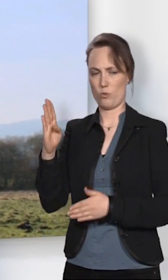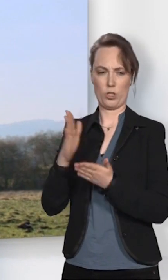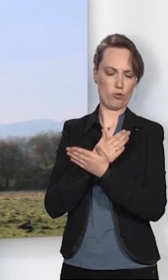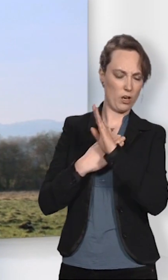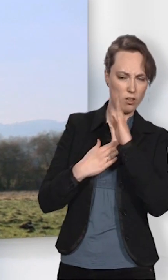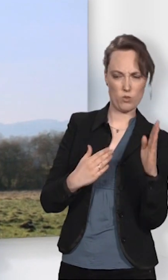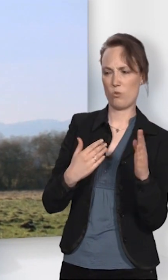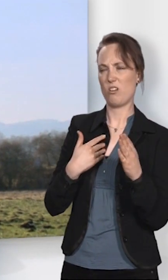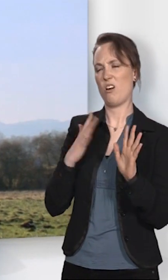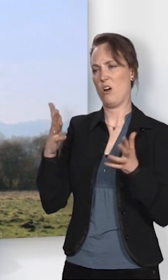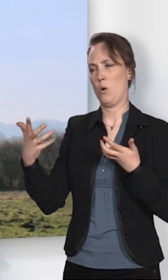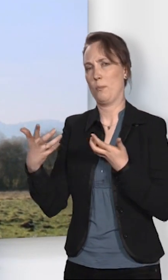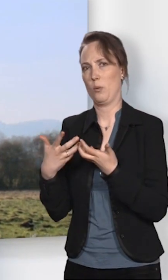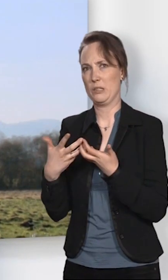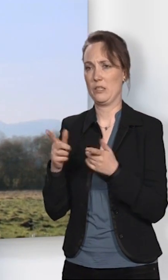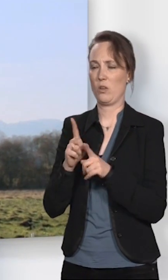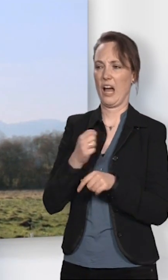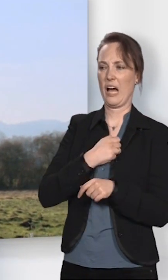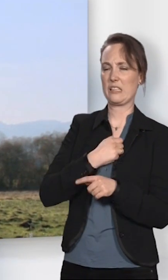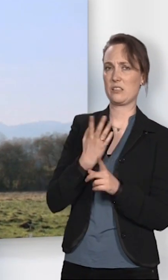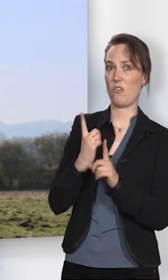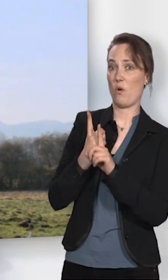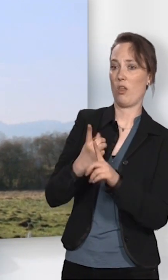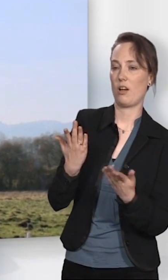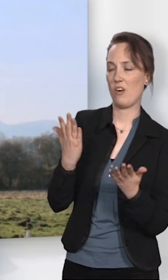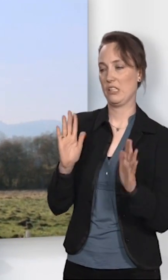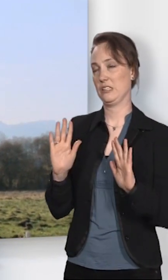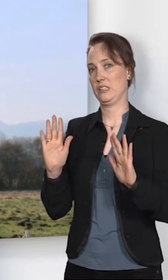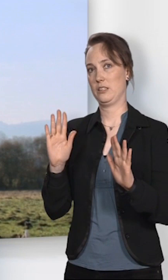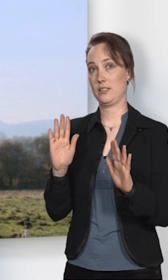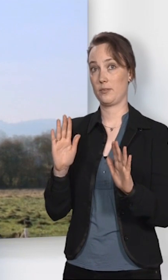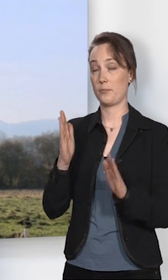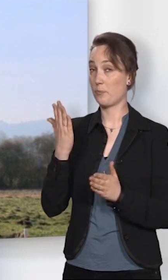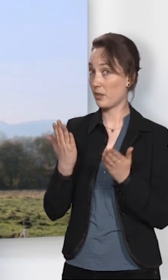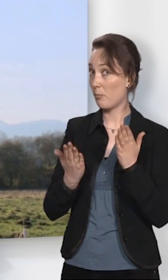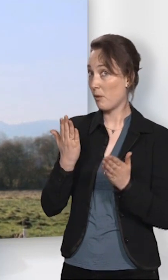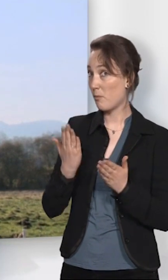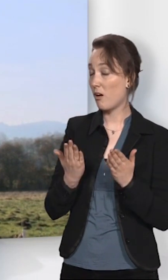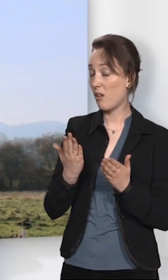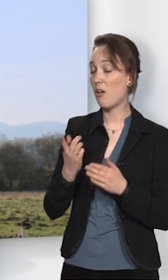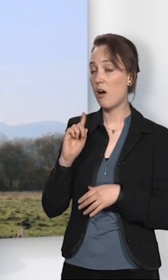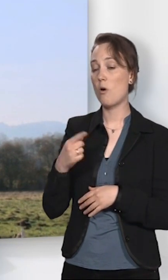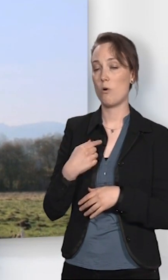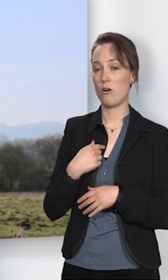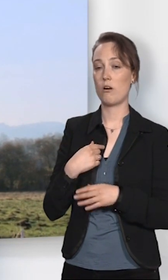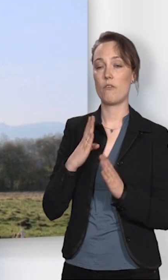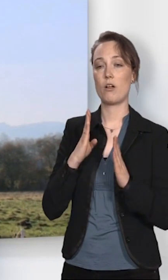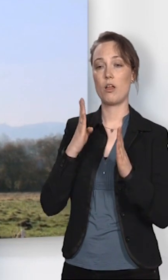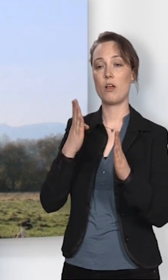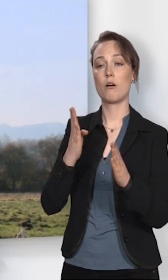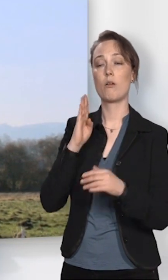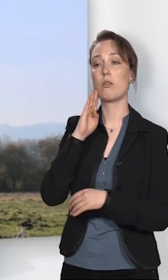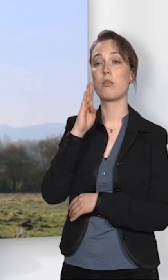Konsequenzen. Oft war ich schon auf dem besten Weg, auf dem besten Weg, mich gesundheitlich kaputt zu